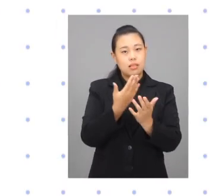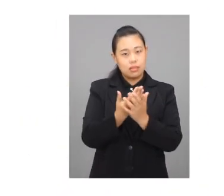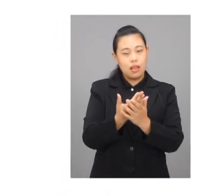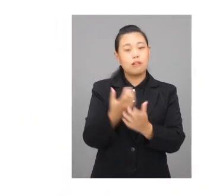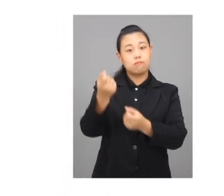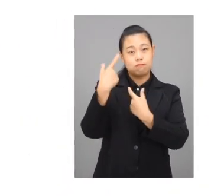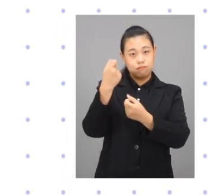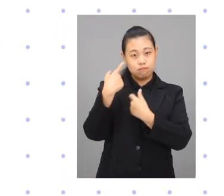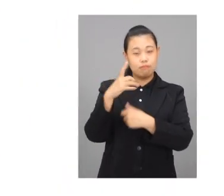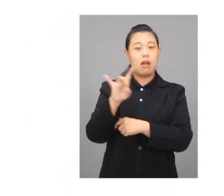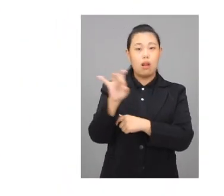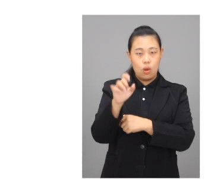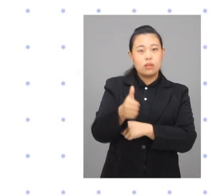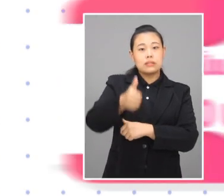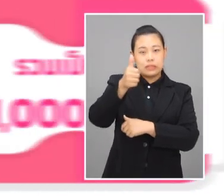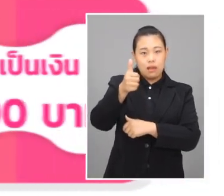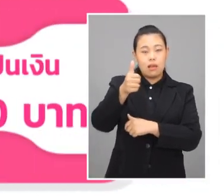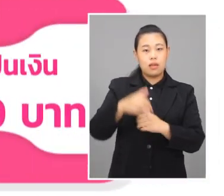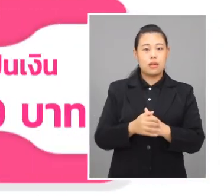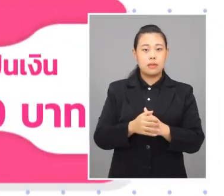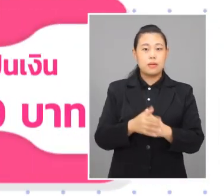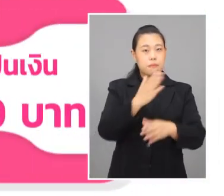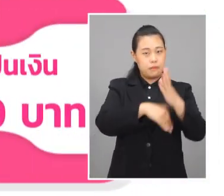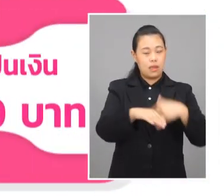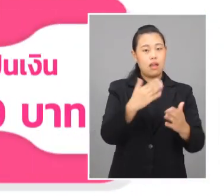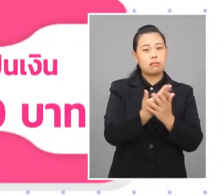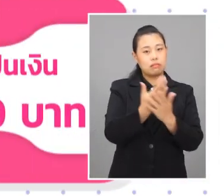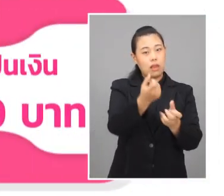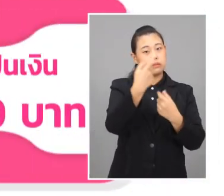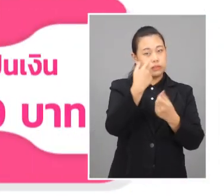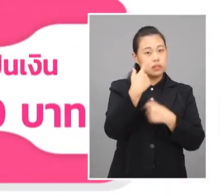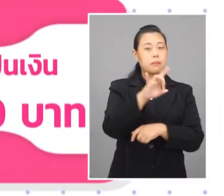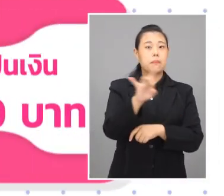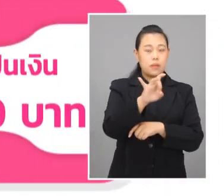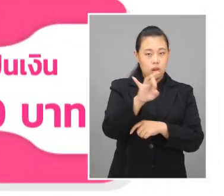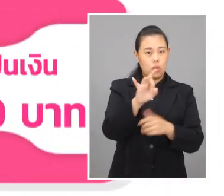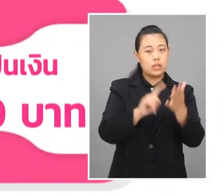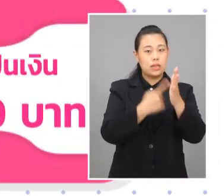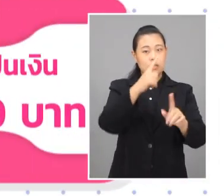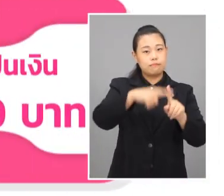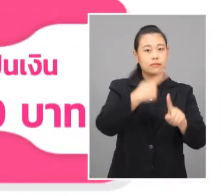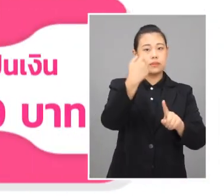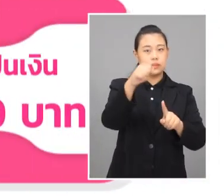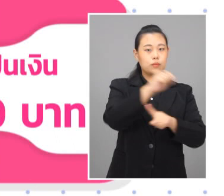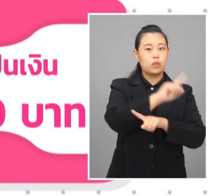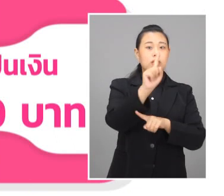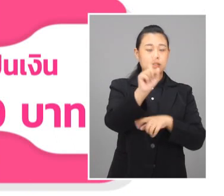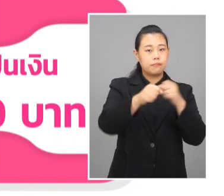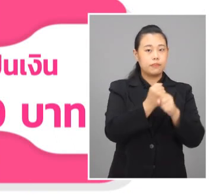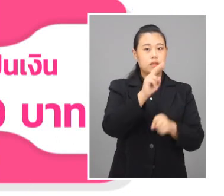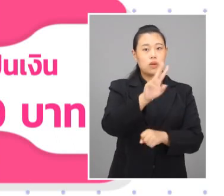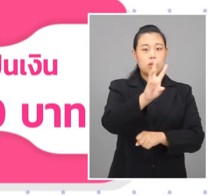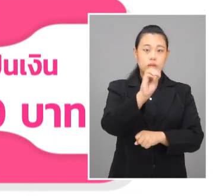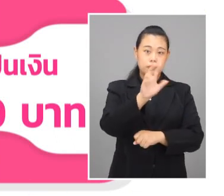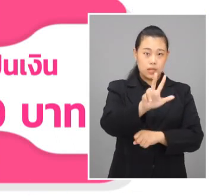นพิการโดยกลุ่มคนพิการได้รับเบี้ยเงินพิการ800บาทต่อเดือนตั้งแต่1ตุลาคม2563เป็นต้น